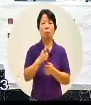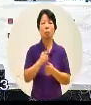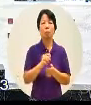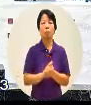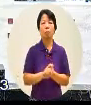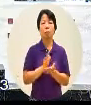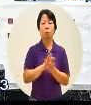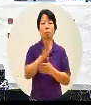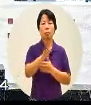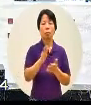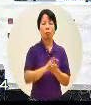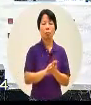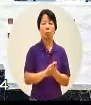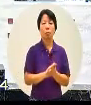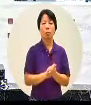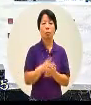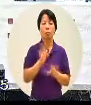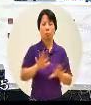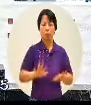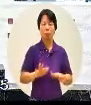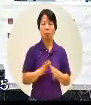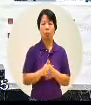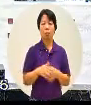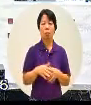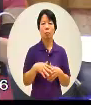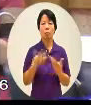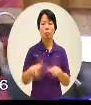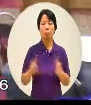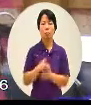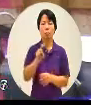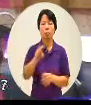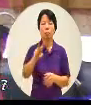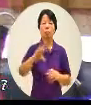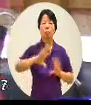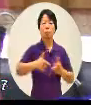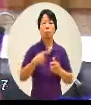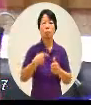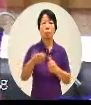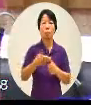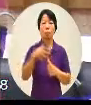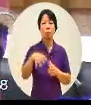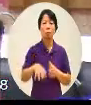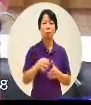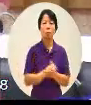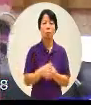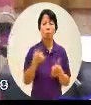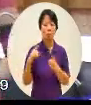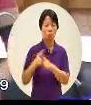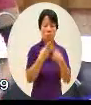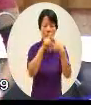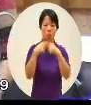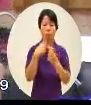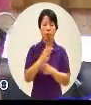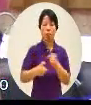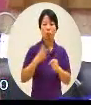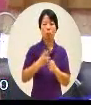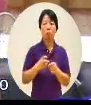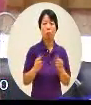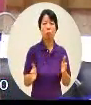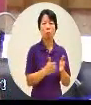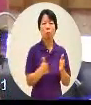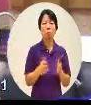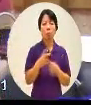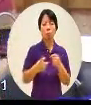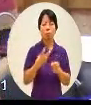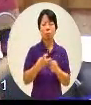是因为即马真侪人拢咧差十二年国教，其实十二年国教已经吵了20年，差个几